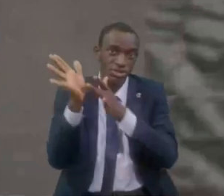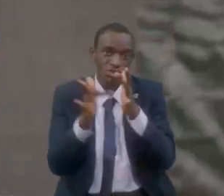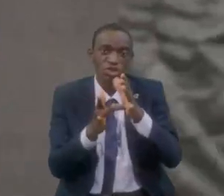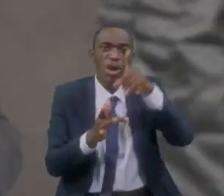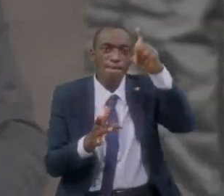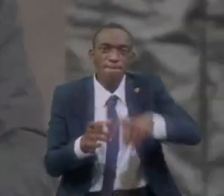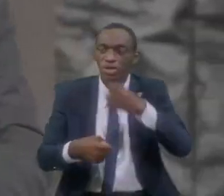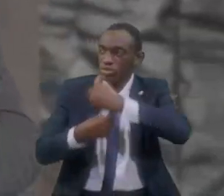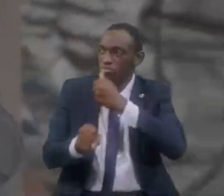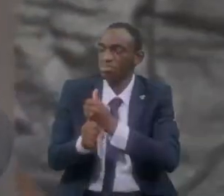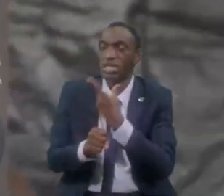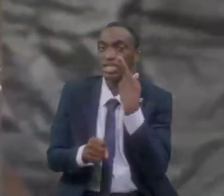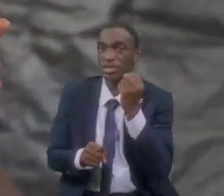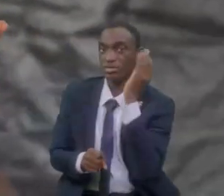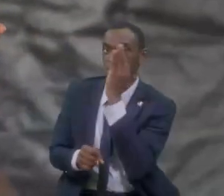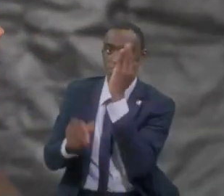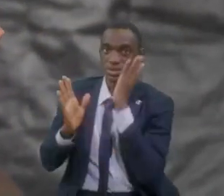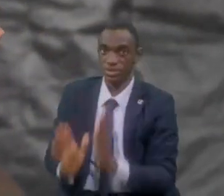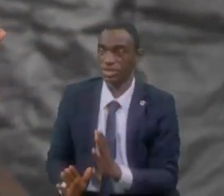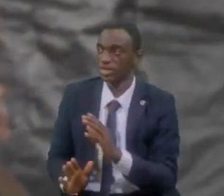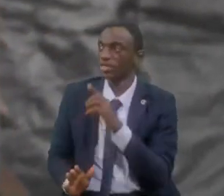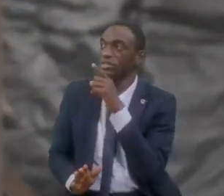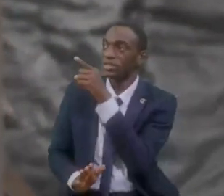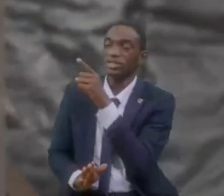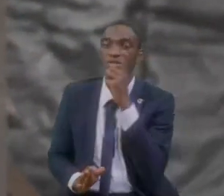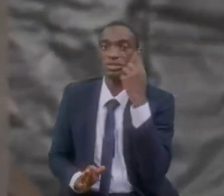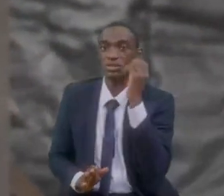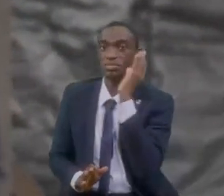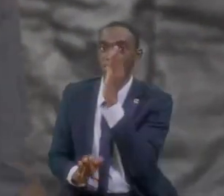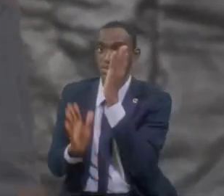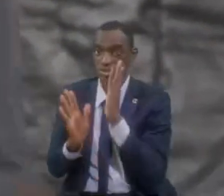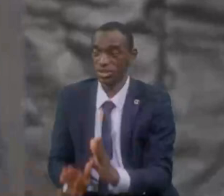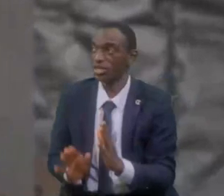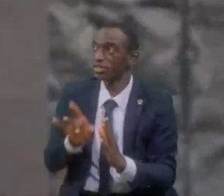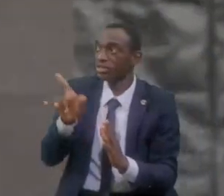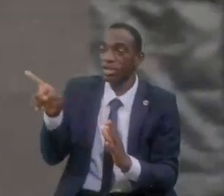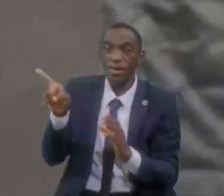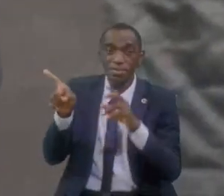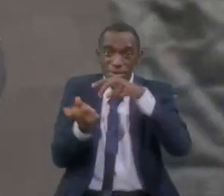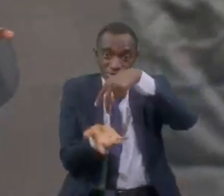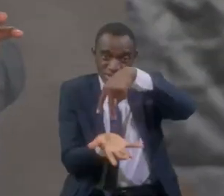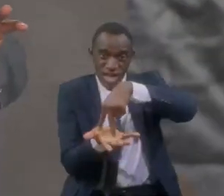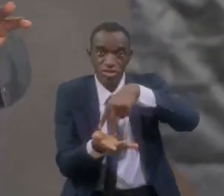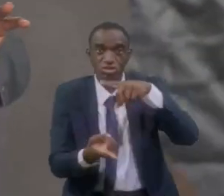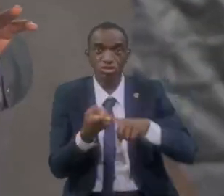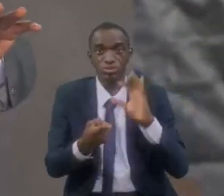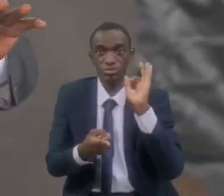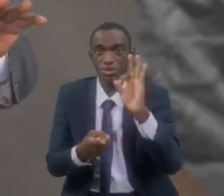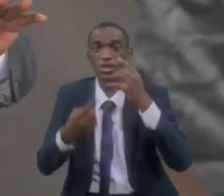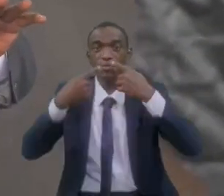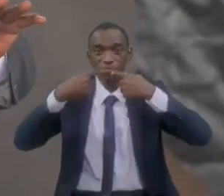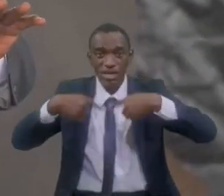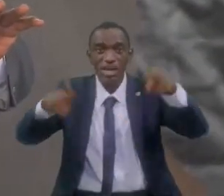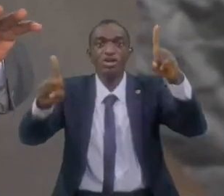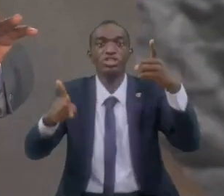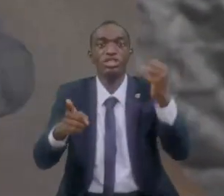doit libérer le pasteur, le ministre, celui qui tient sur le pupitre, qui déclare